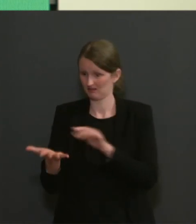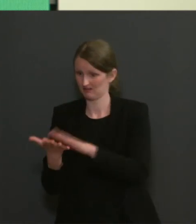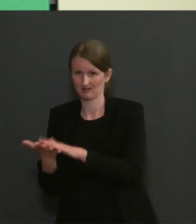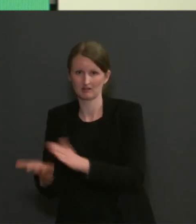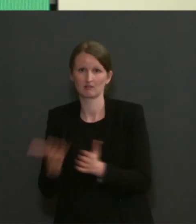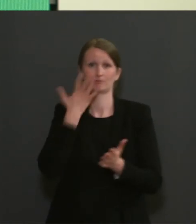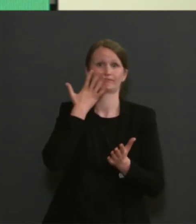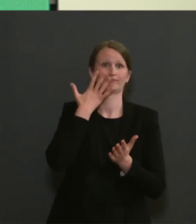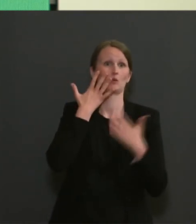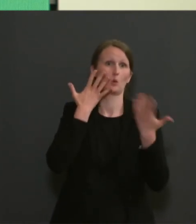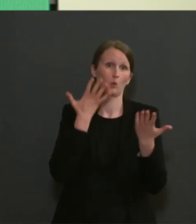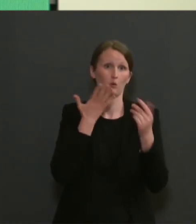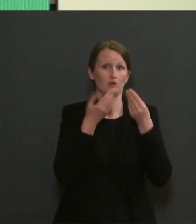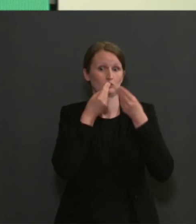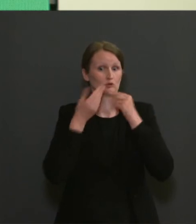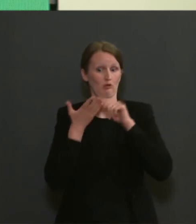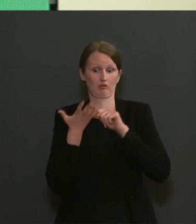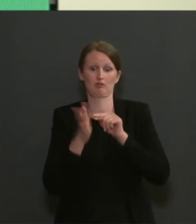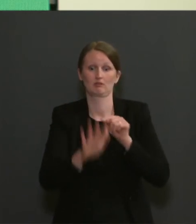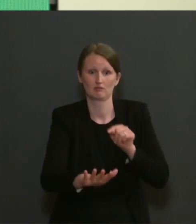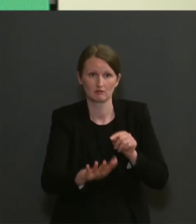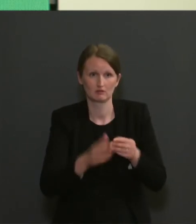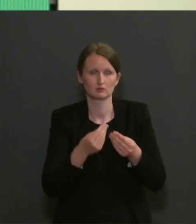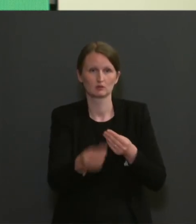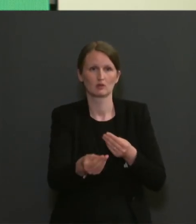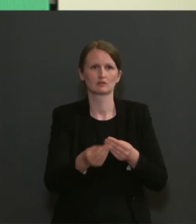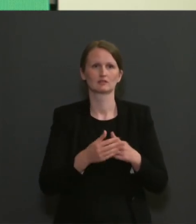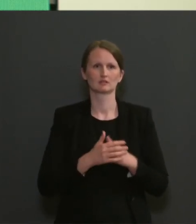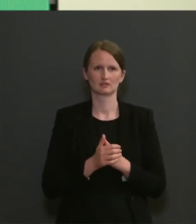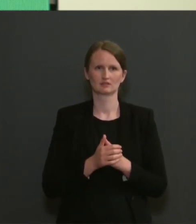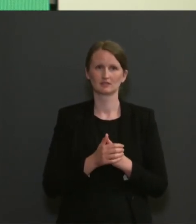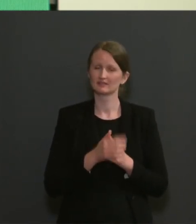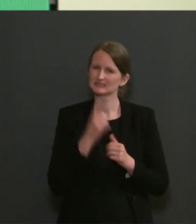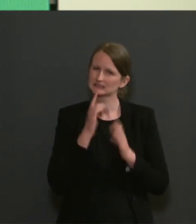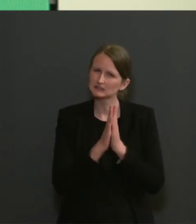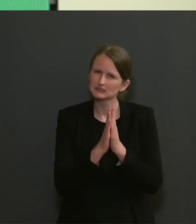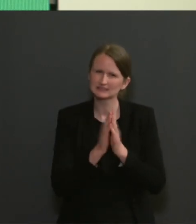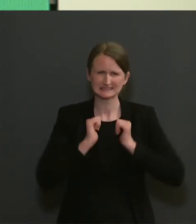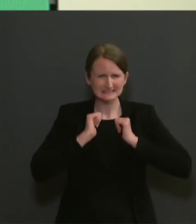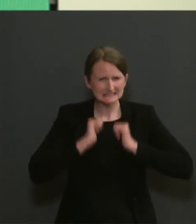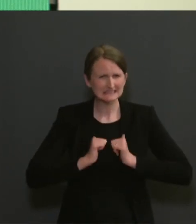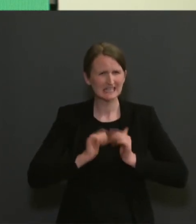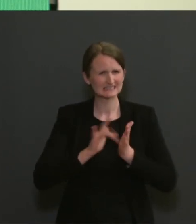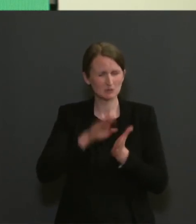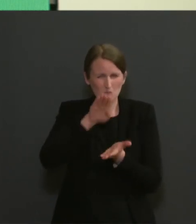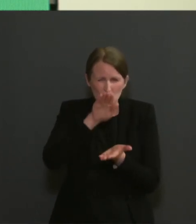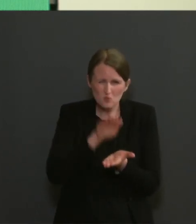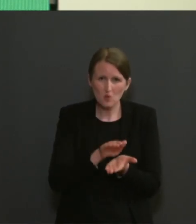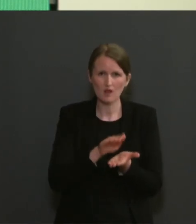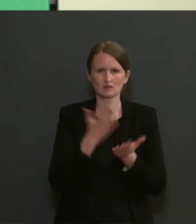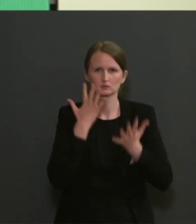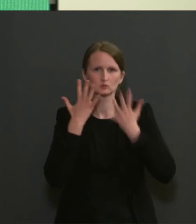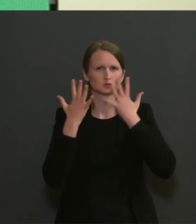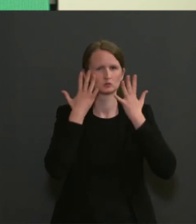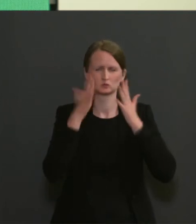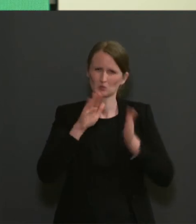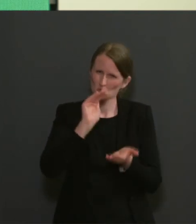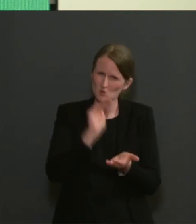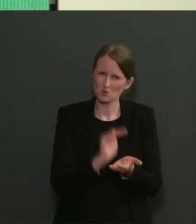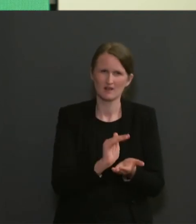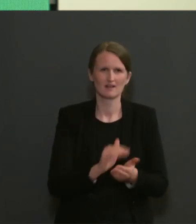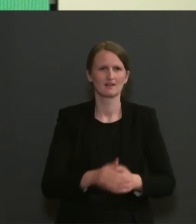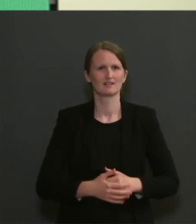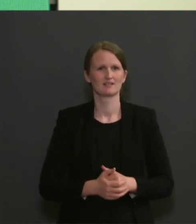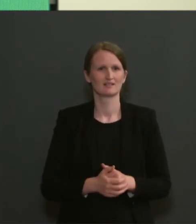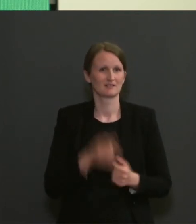de diminuer cette espèce d'automatisme que nous avons et diminuer les risques de porter ainsi des microbes au niveau des mains en